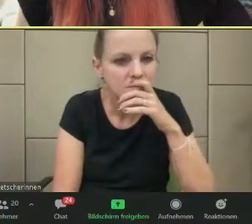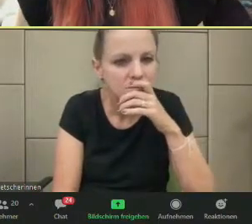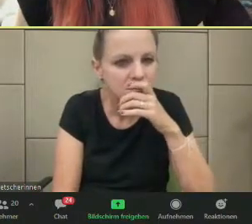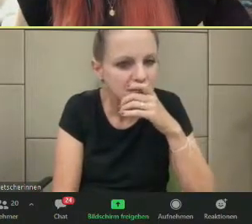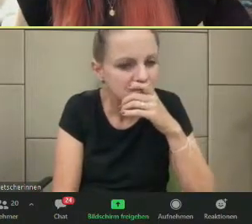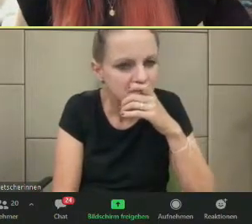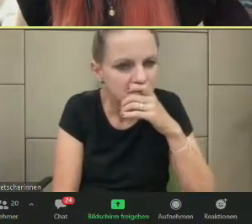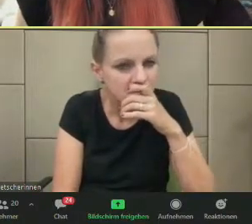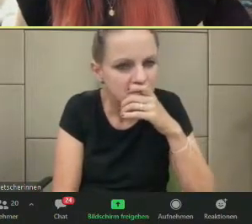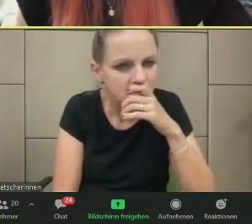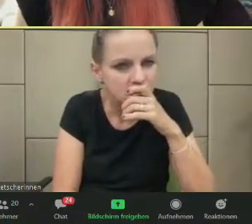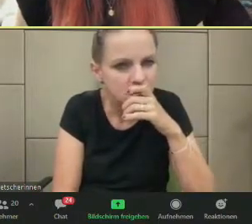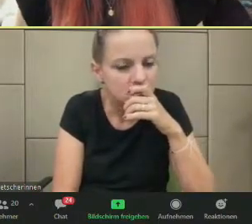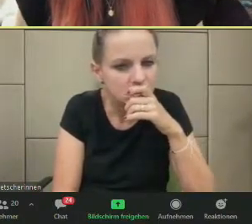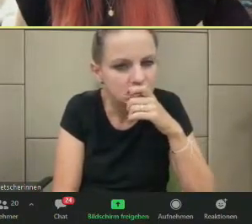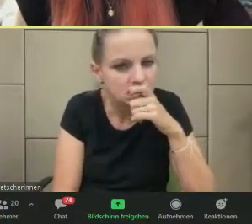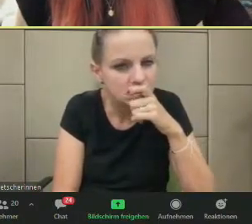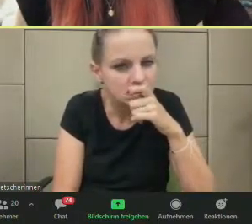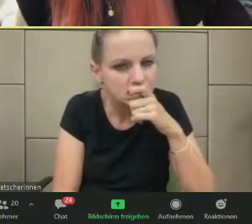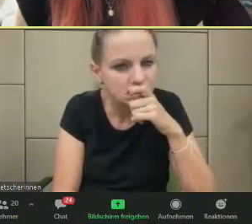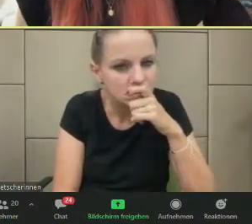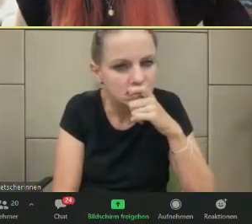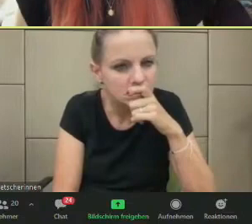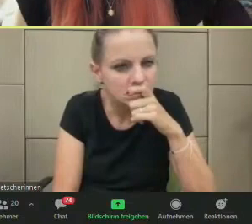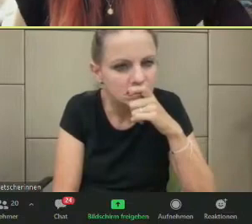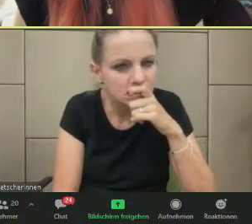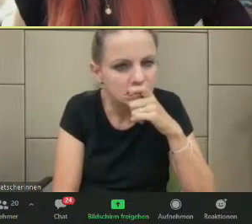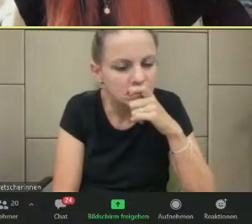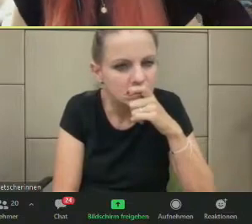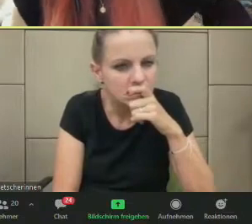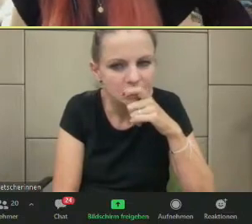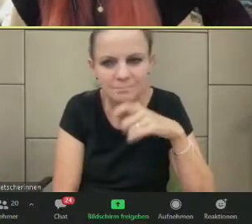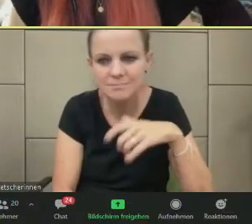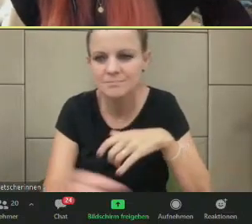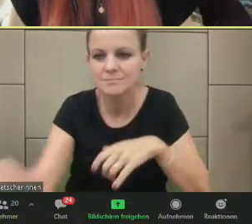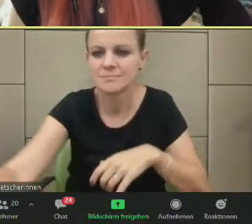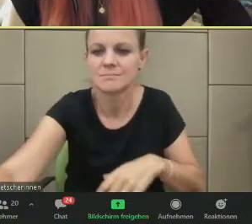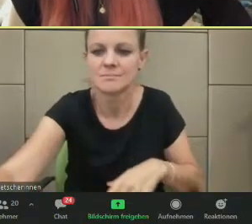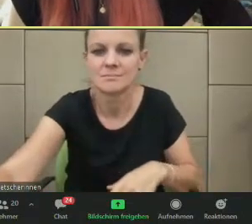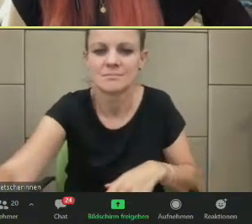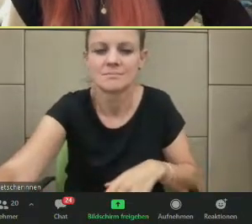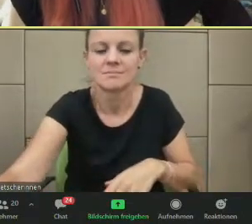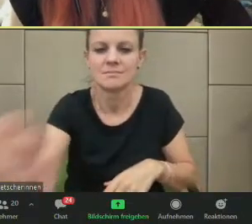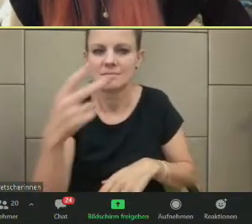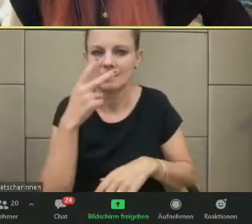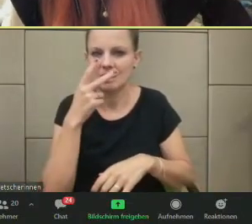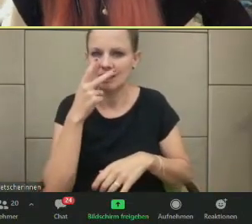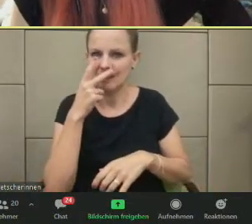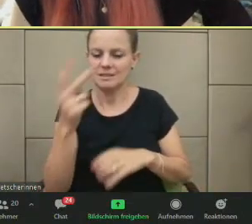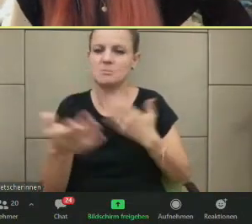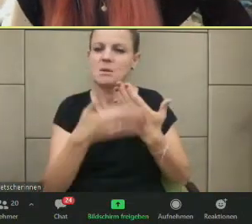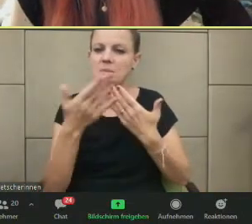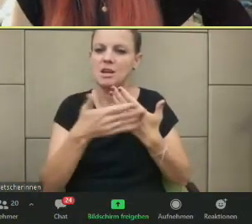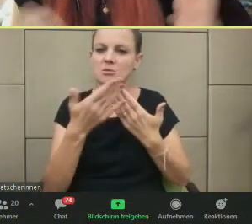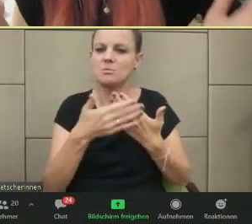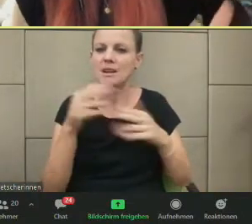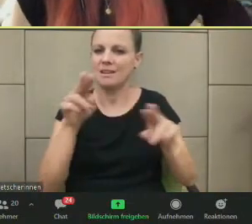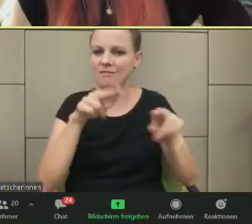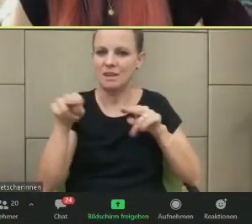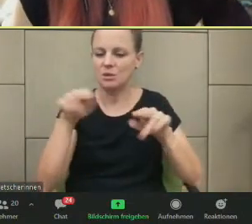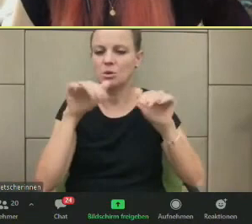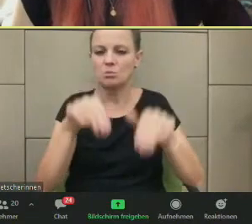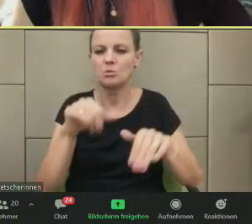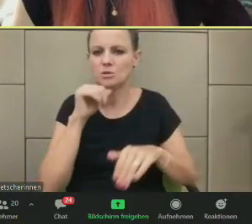Mama told us we were good kids. Also da sieht man ein Beispiel bei einem Video, wo man gar nicht sprechen muss, sondern die Fragen auch einfach